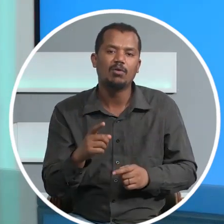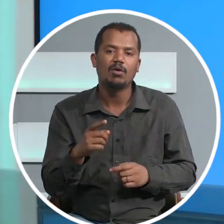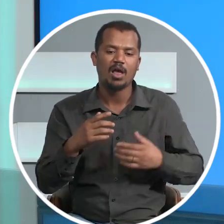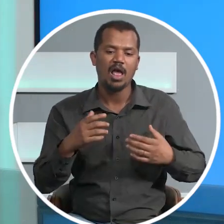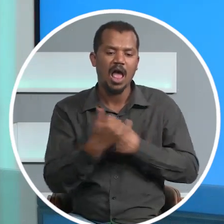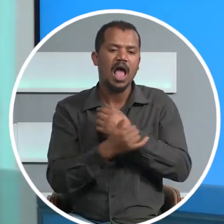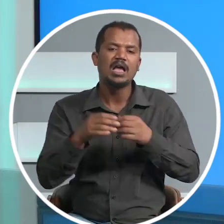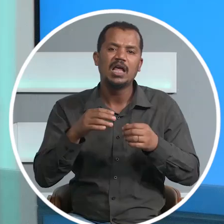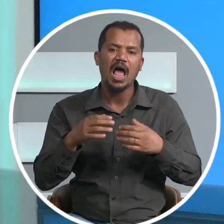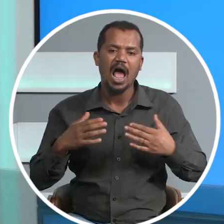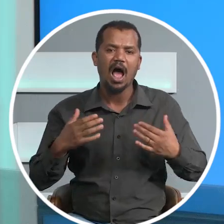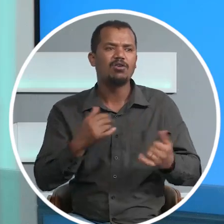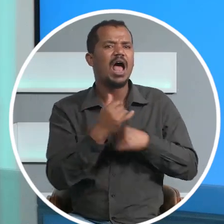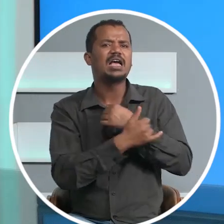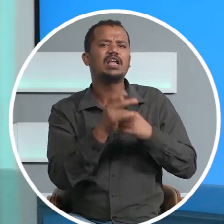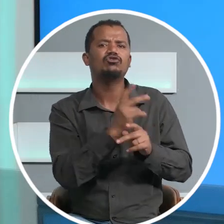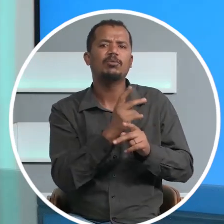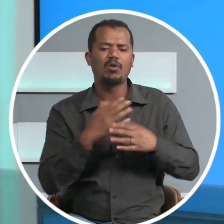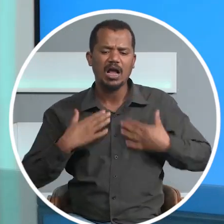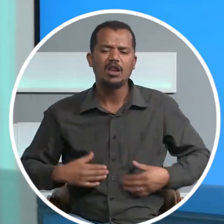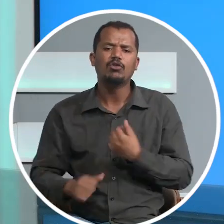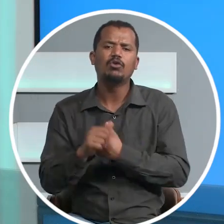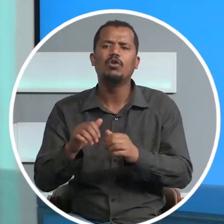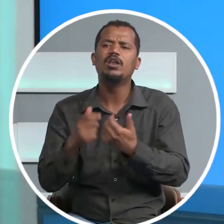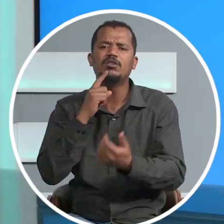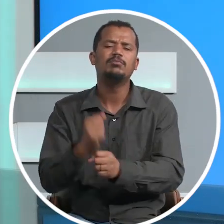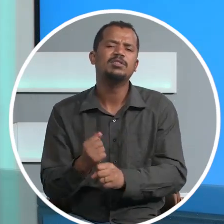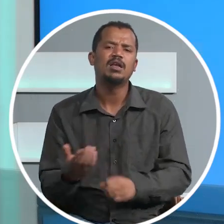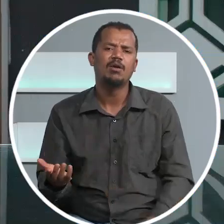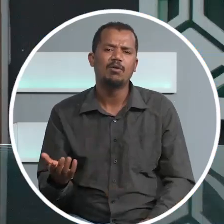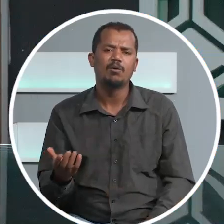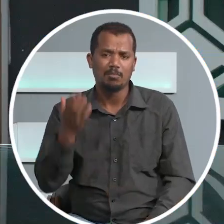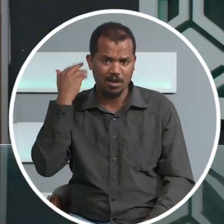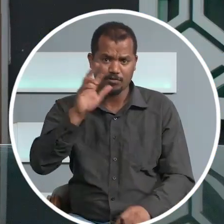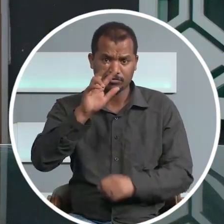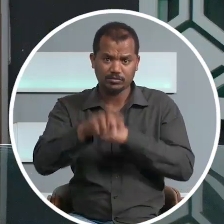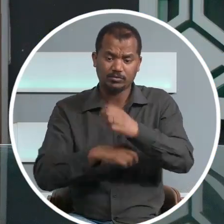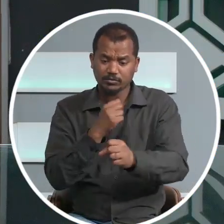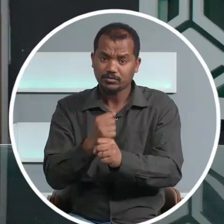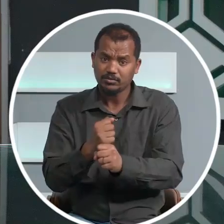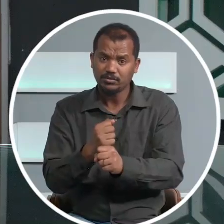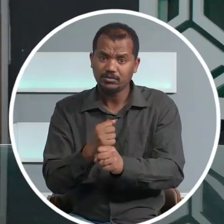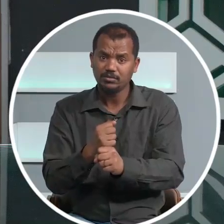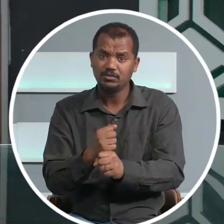አሁን ሀገራቸውን ሲጠብቁ የተጎዱ ሰዎችን እንትን የምንለው? እና ባለፉት ሶስት አመታት